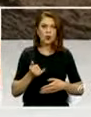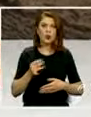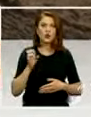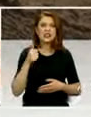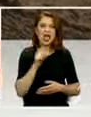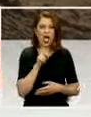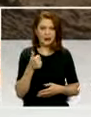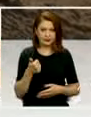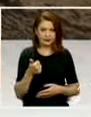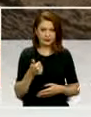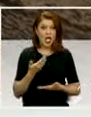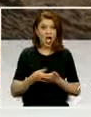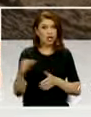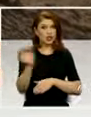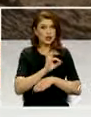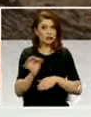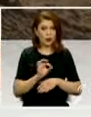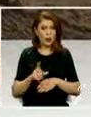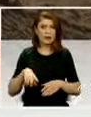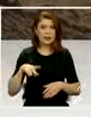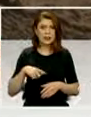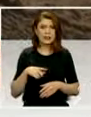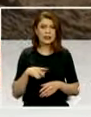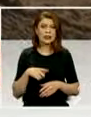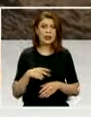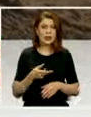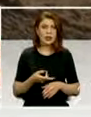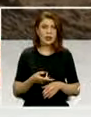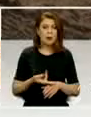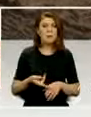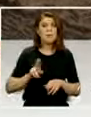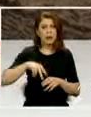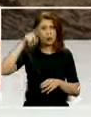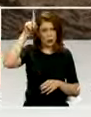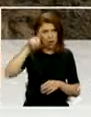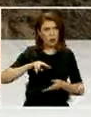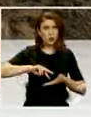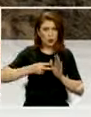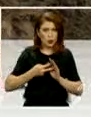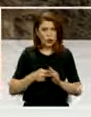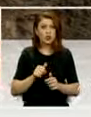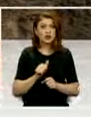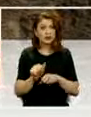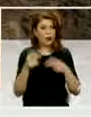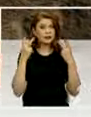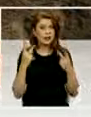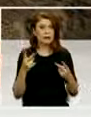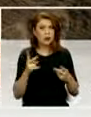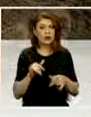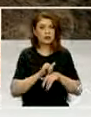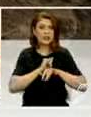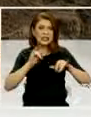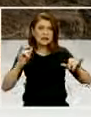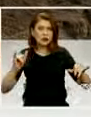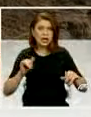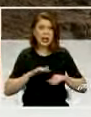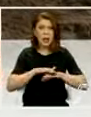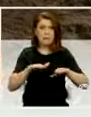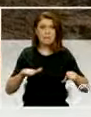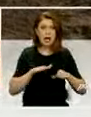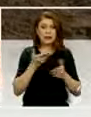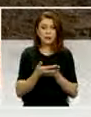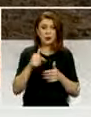Tuzla. Acest proiect se va desfășura pe parcursul mai multor luni și are și o componentă foarte importantă, aceea de dezvoltare marină, pentru că